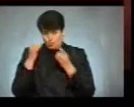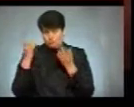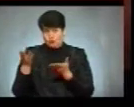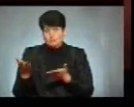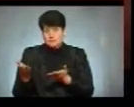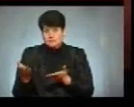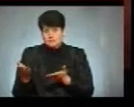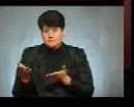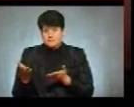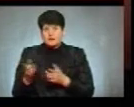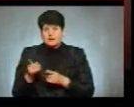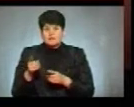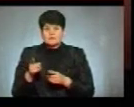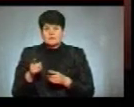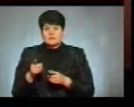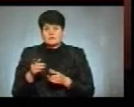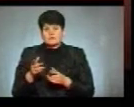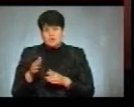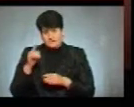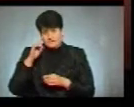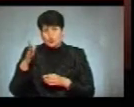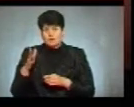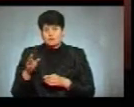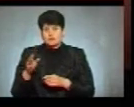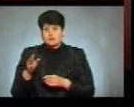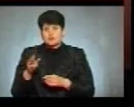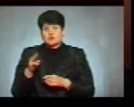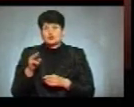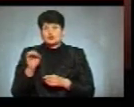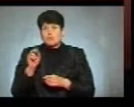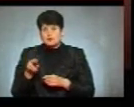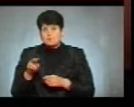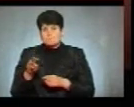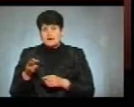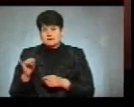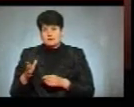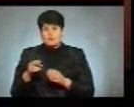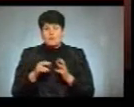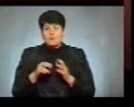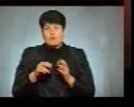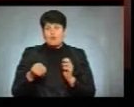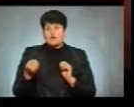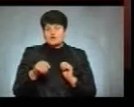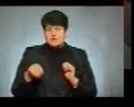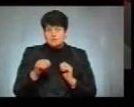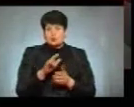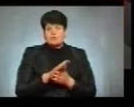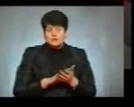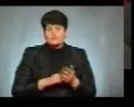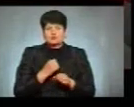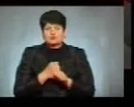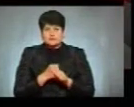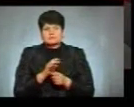поп-культури, і достатньо такий, ну, відомий топ-менеджер в цьому плані. Порошенко, він далі продовжує те, що він, скажімо, робив, він каже там